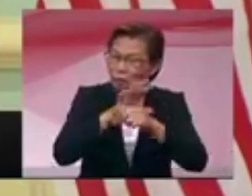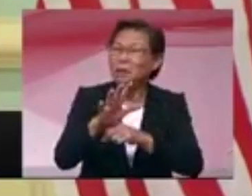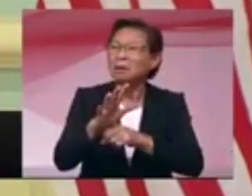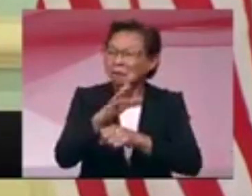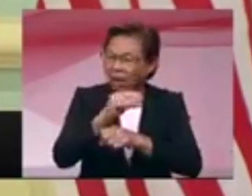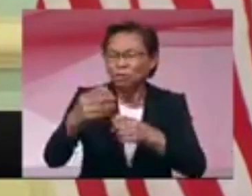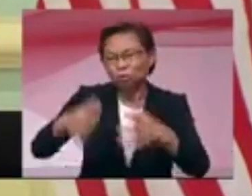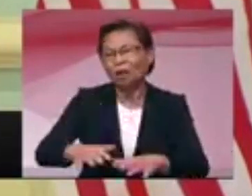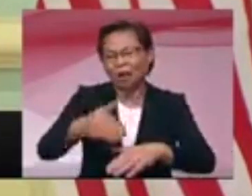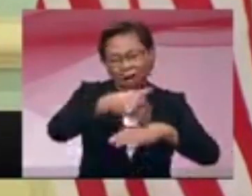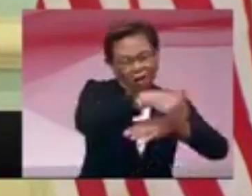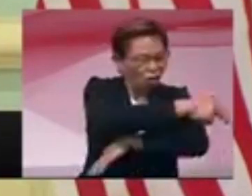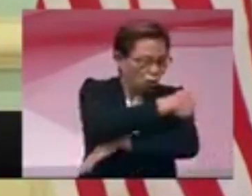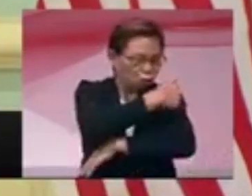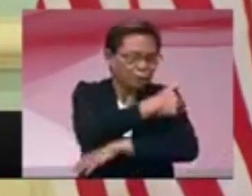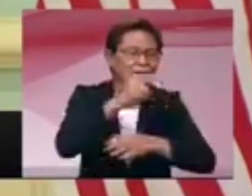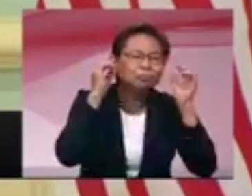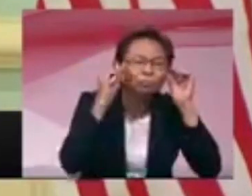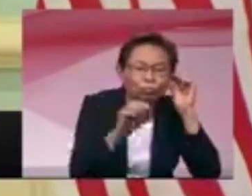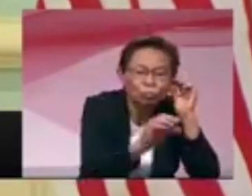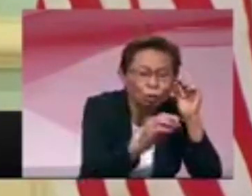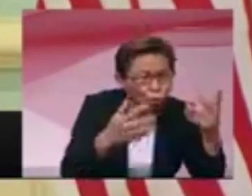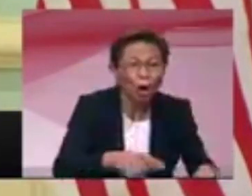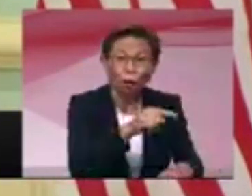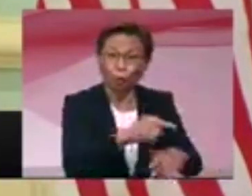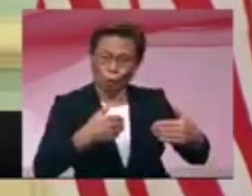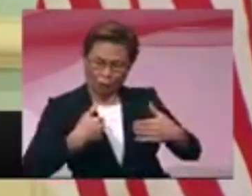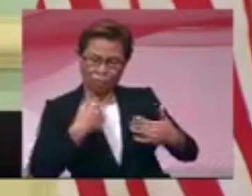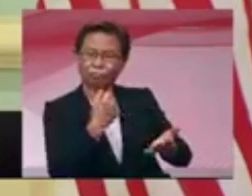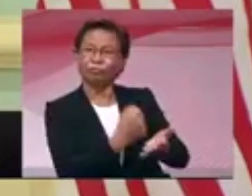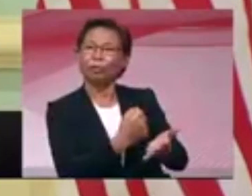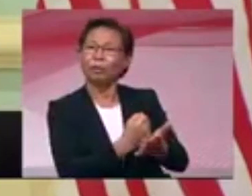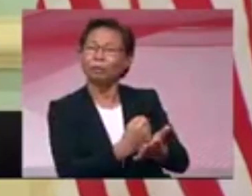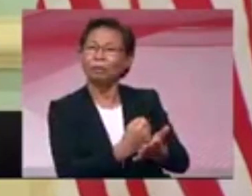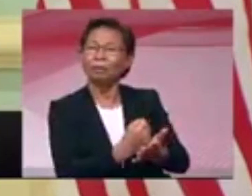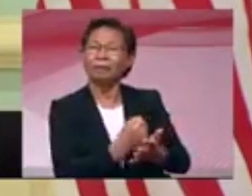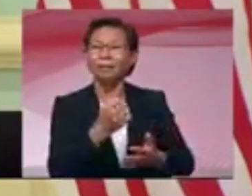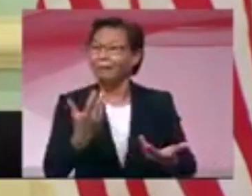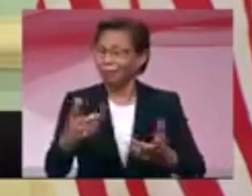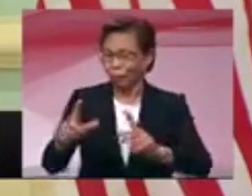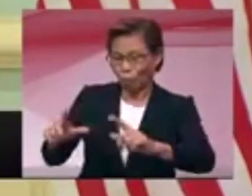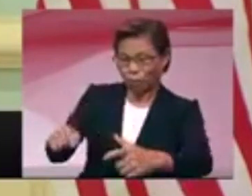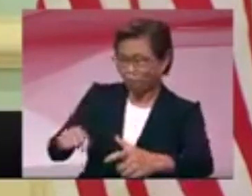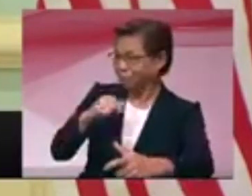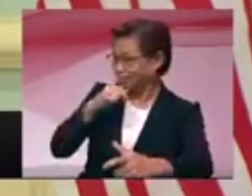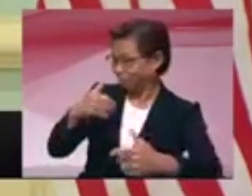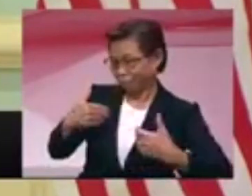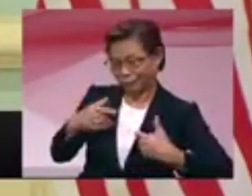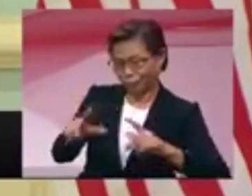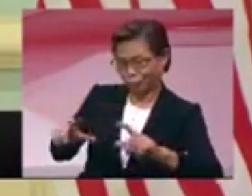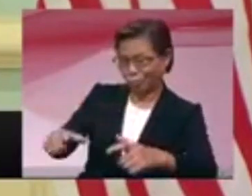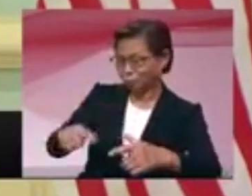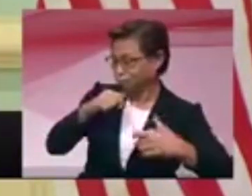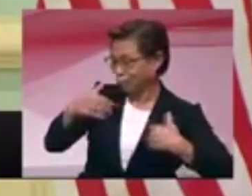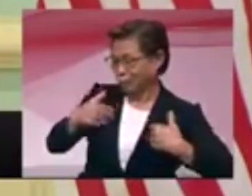hospital. Itu yang mempunyai dokumen. Yang tidak mempunyai dokumen,